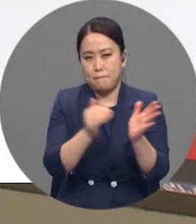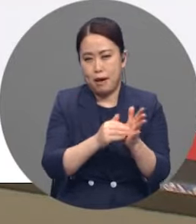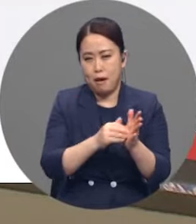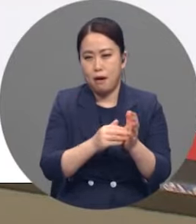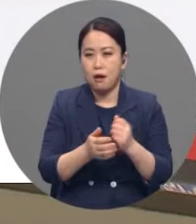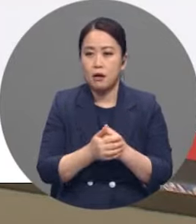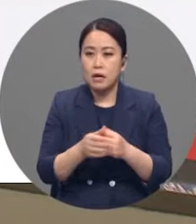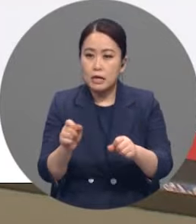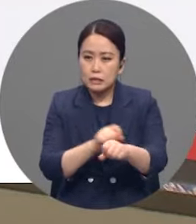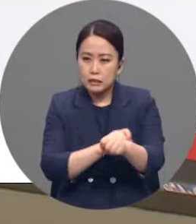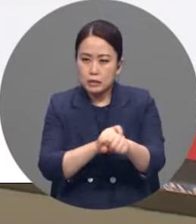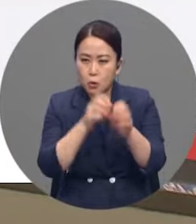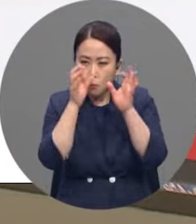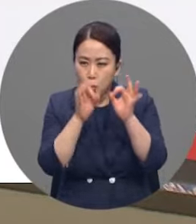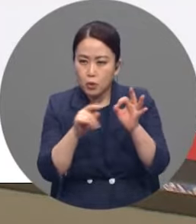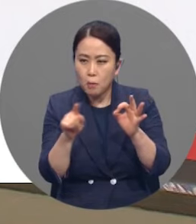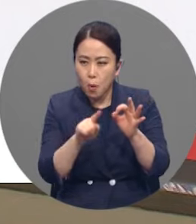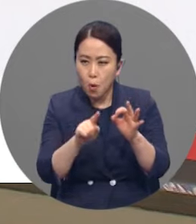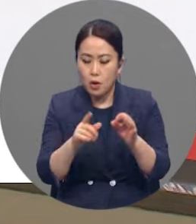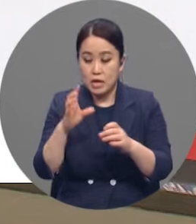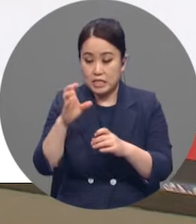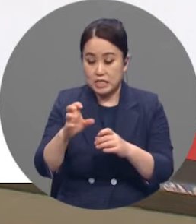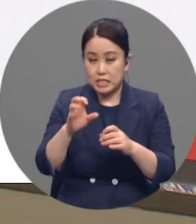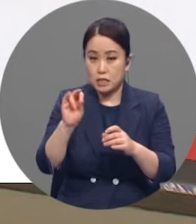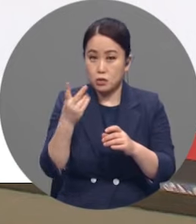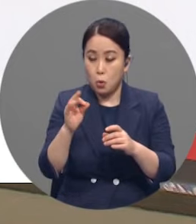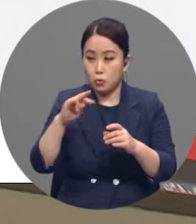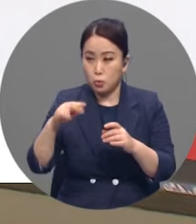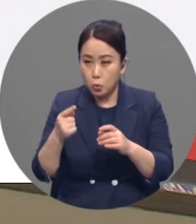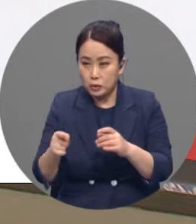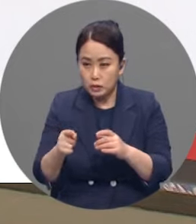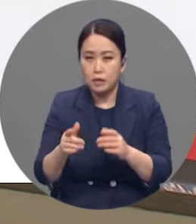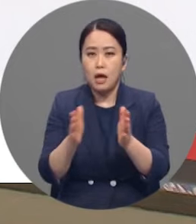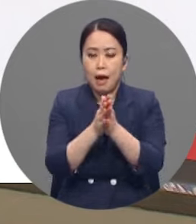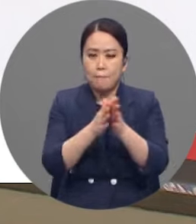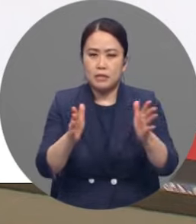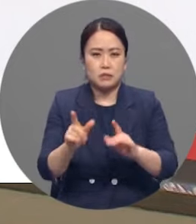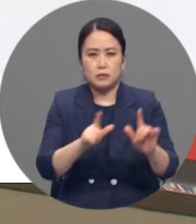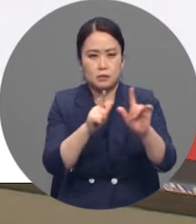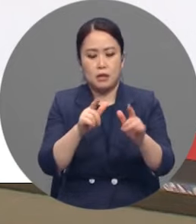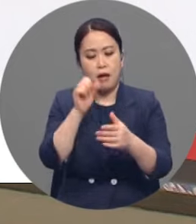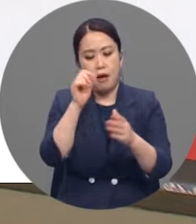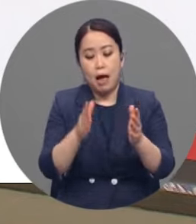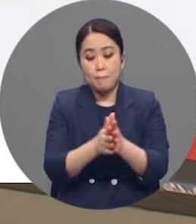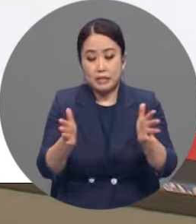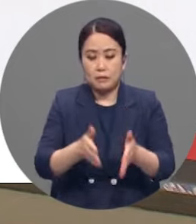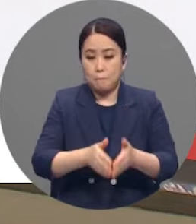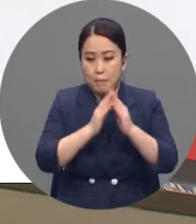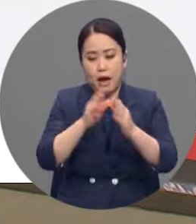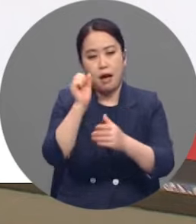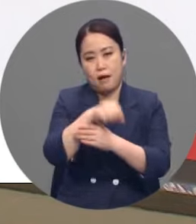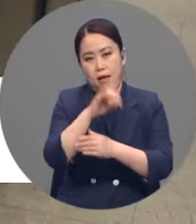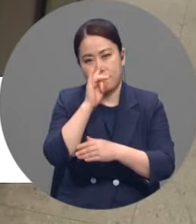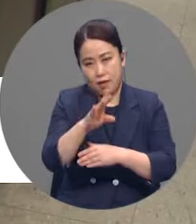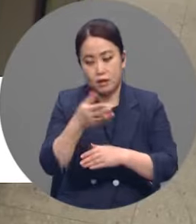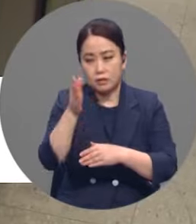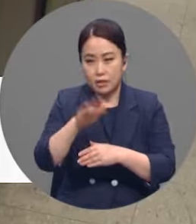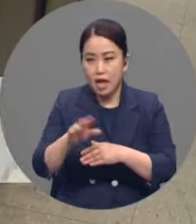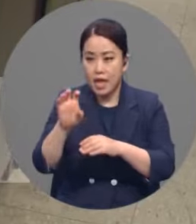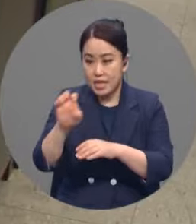시 용도는 공동주택을 허용하지 않는 용도 구분인데 이 용도는 용도 공동주택이 가능한